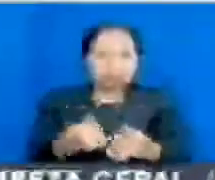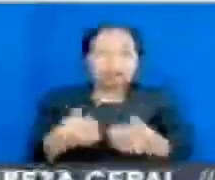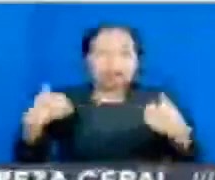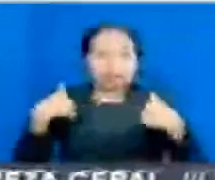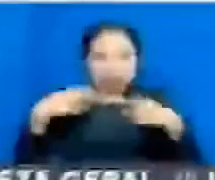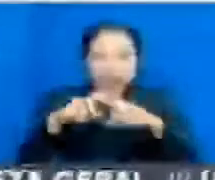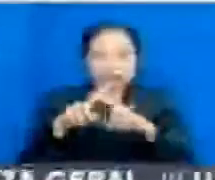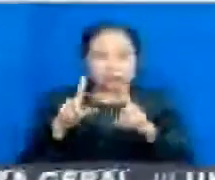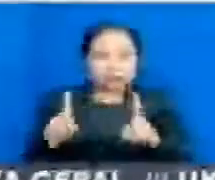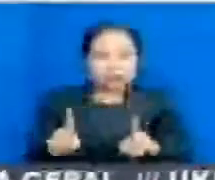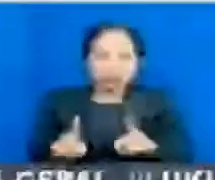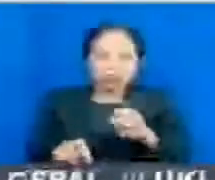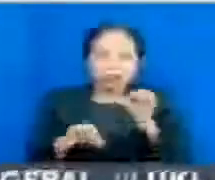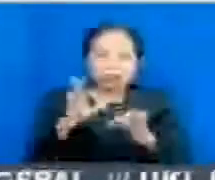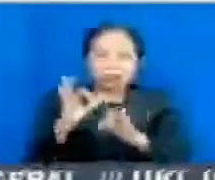maibe